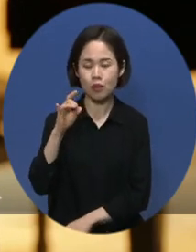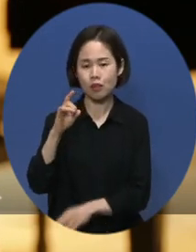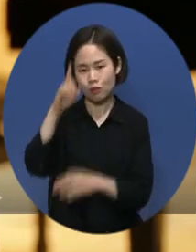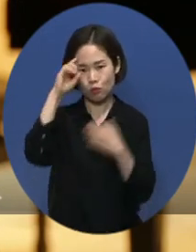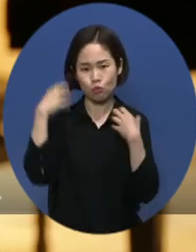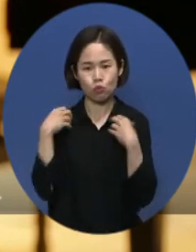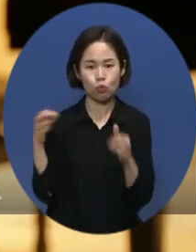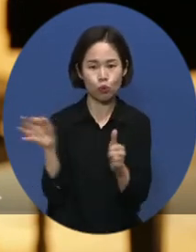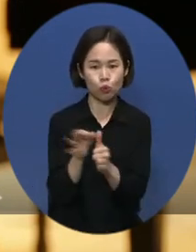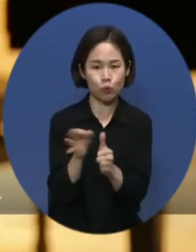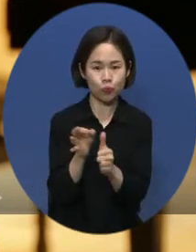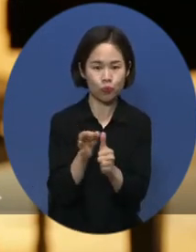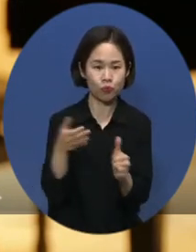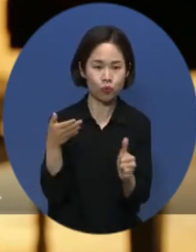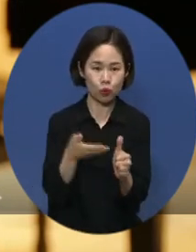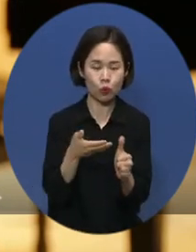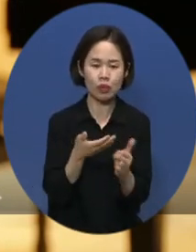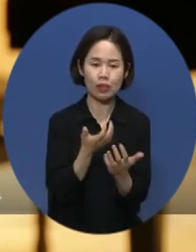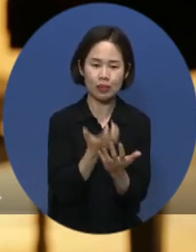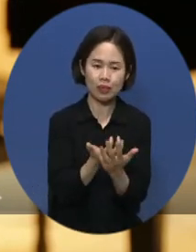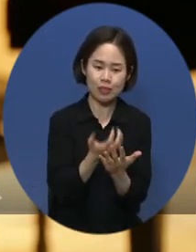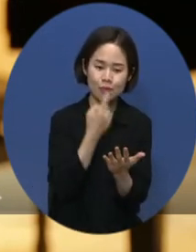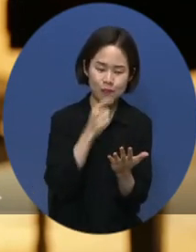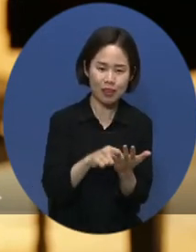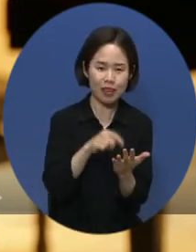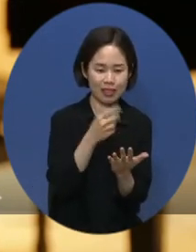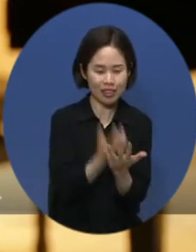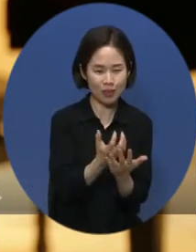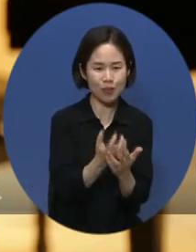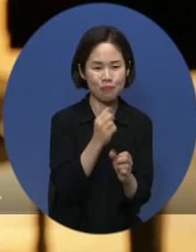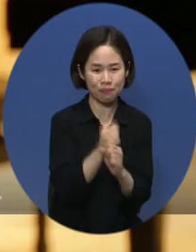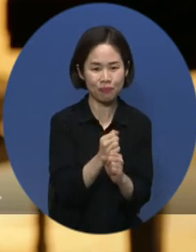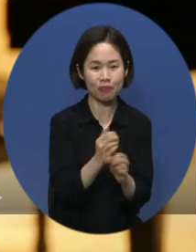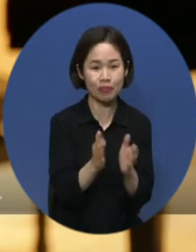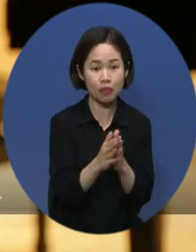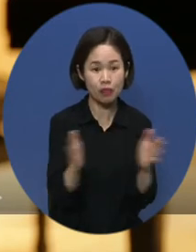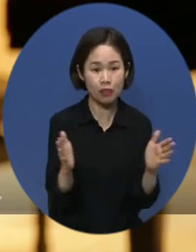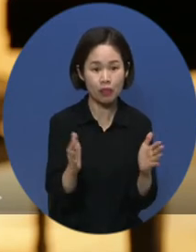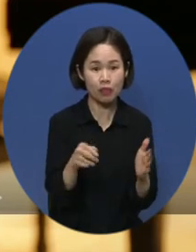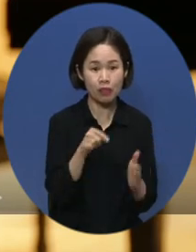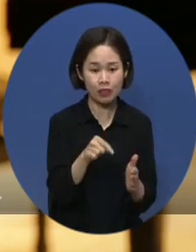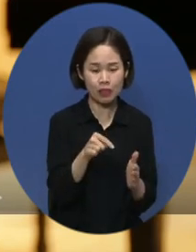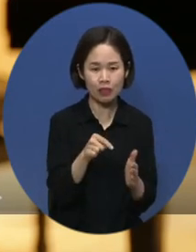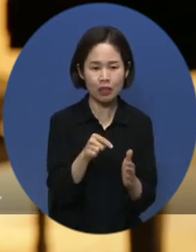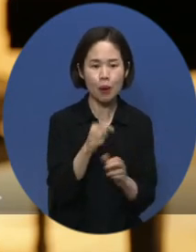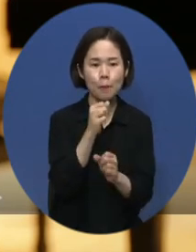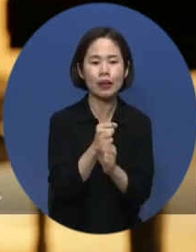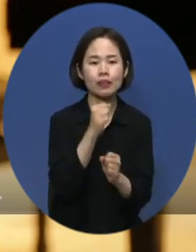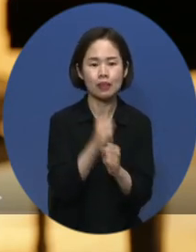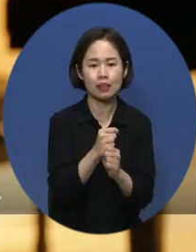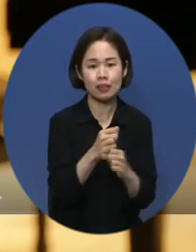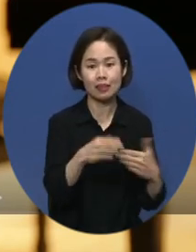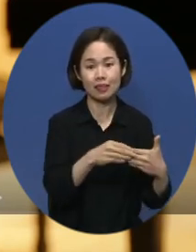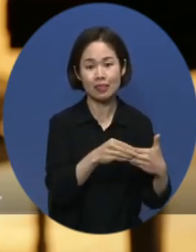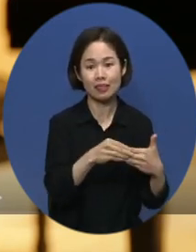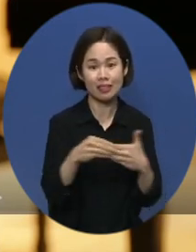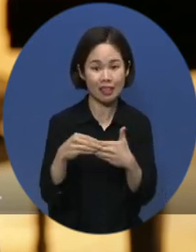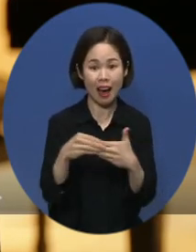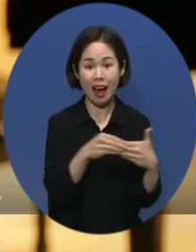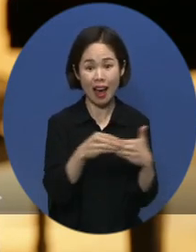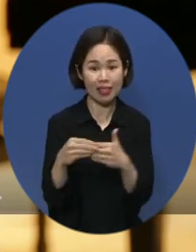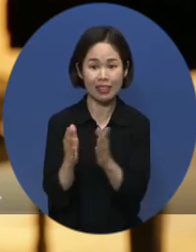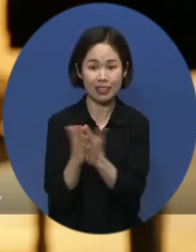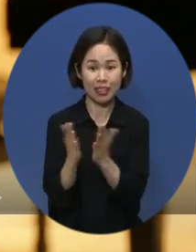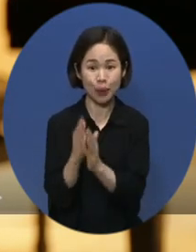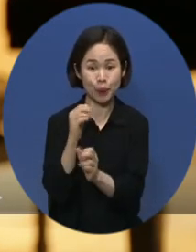쉬운 자료를 이제 제작하기 시작했고, 그리고 이제 읽기 쉬운 자료 제작 가이드라인이 이제 그 만들어졌어요.